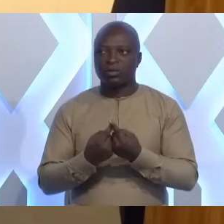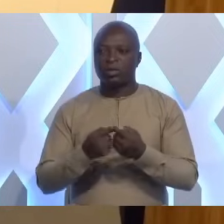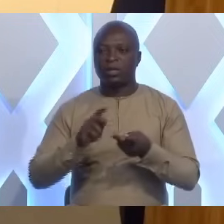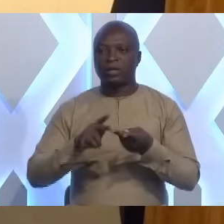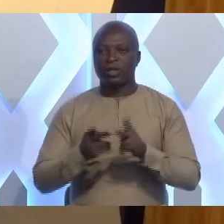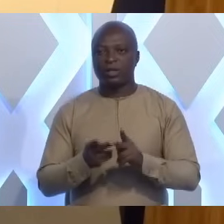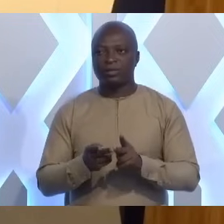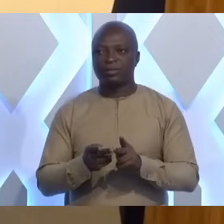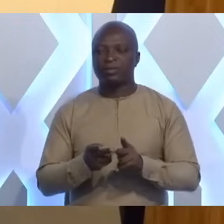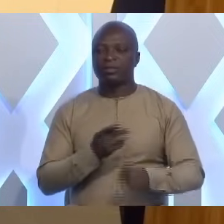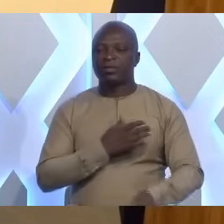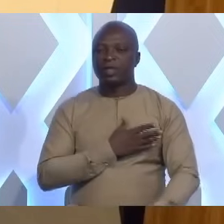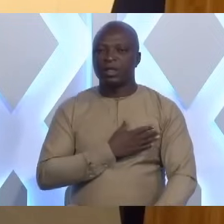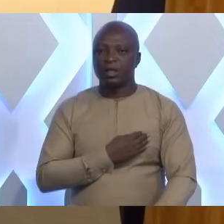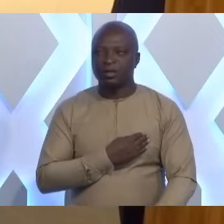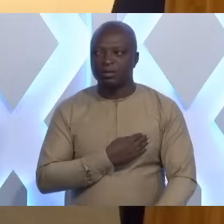Et